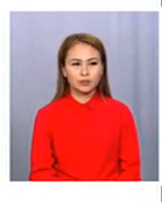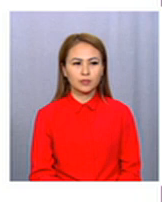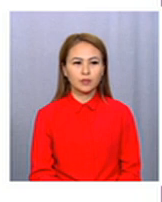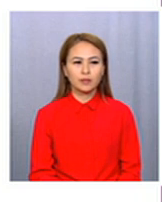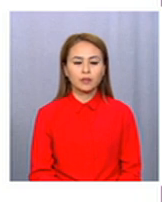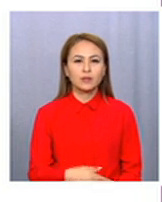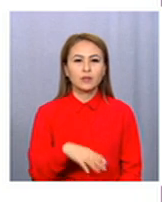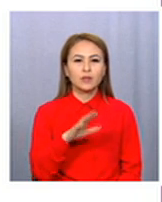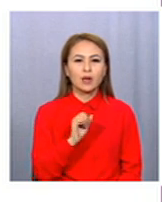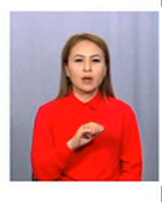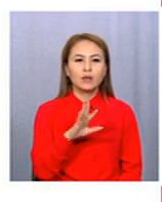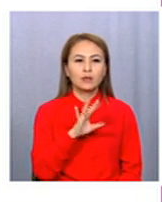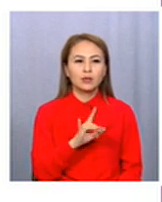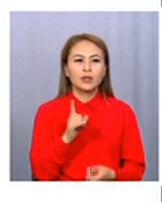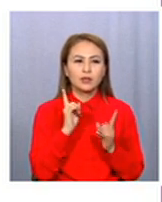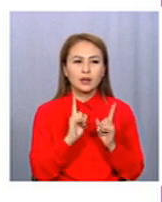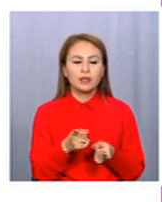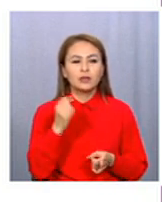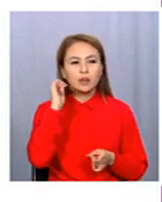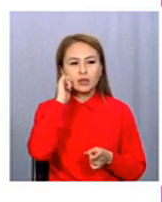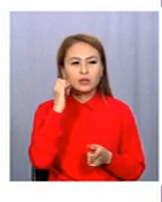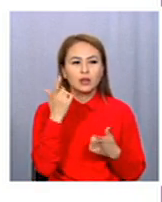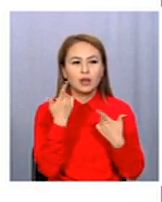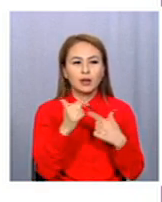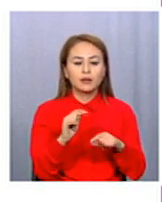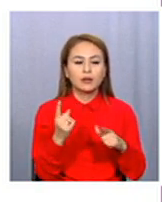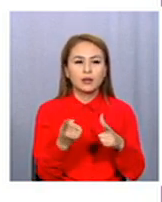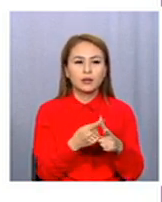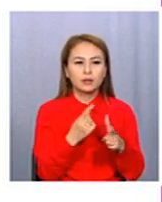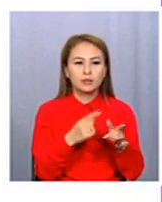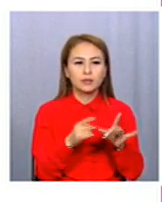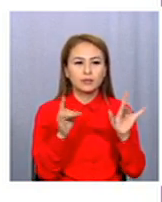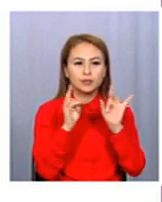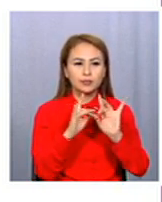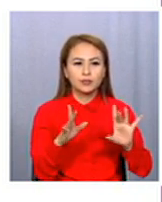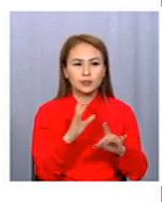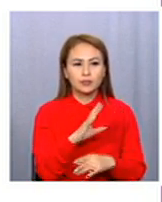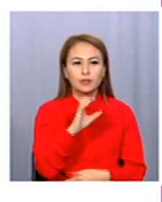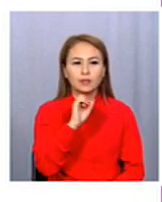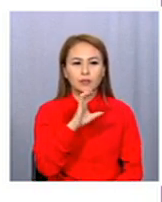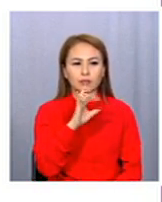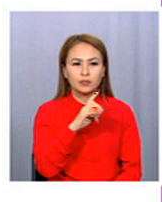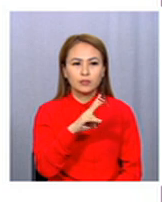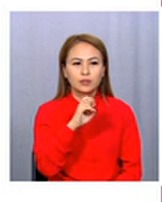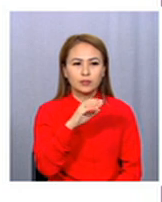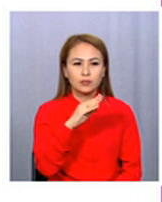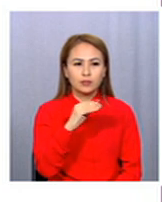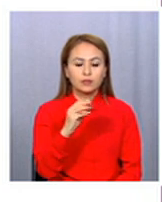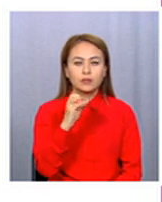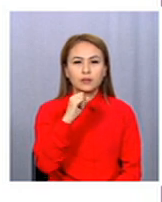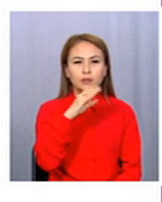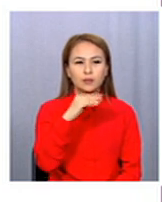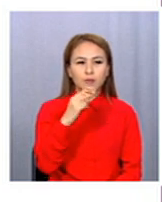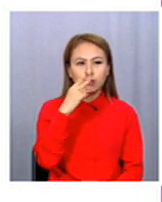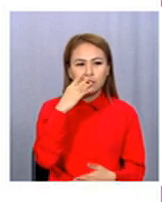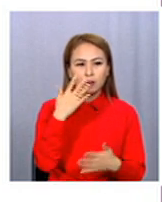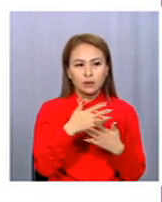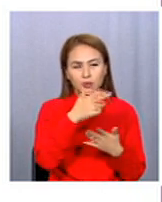Автордың «Нағыз әже қайда» атты әңгімесі асыл әжесін, әжесінің бейнесін